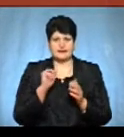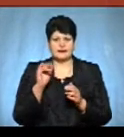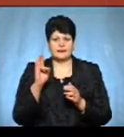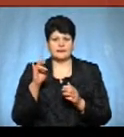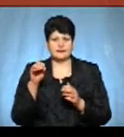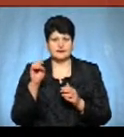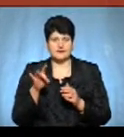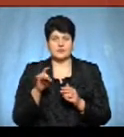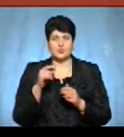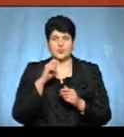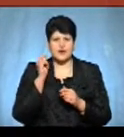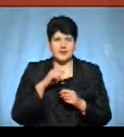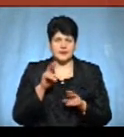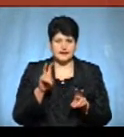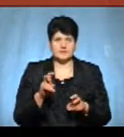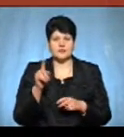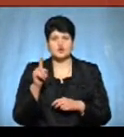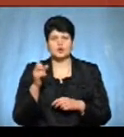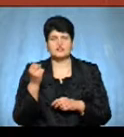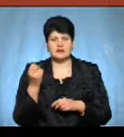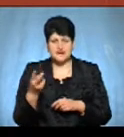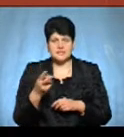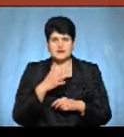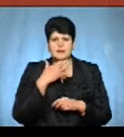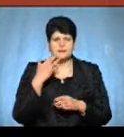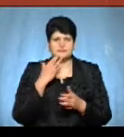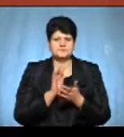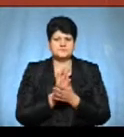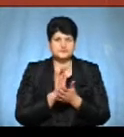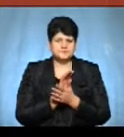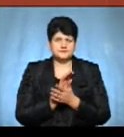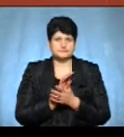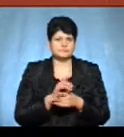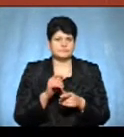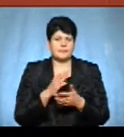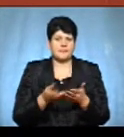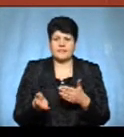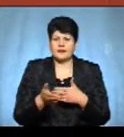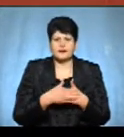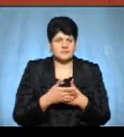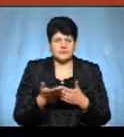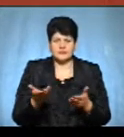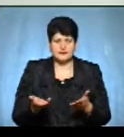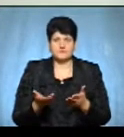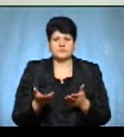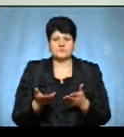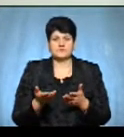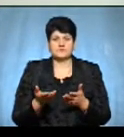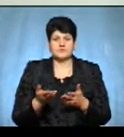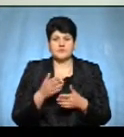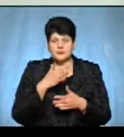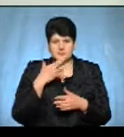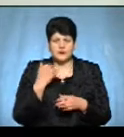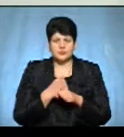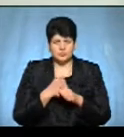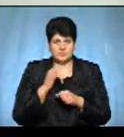Інтер, Україна 112, багато преси, не переслідуються і не засуджуються ті регіонали,